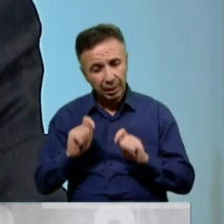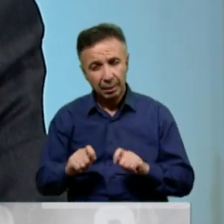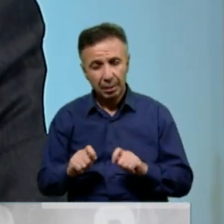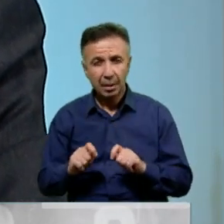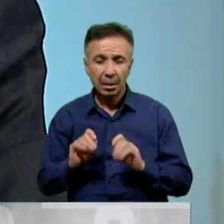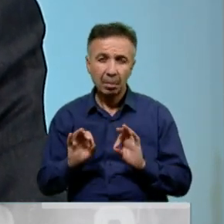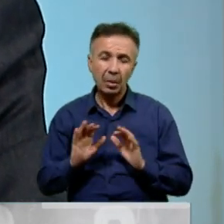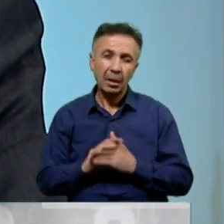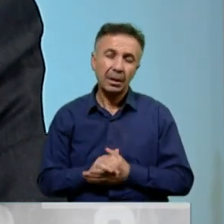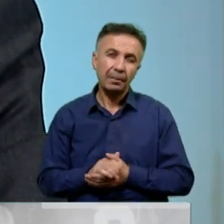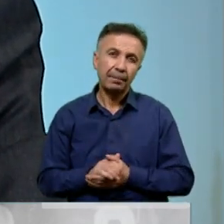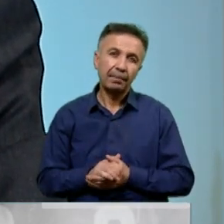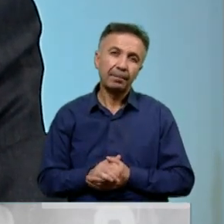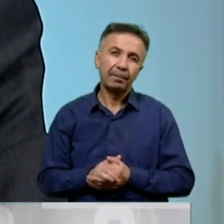böylece.